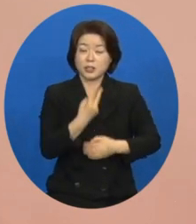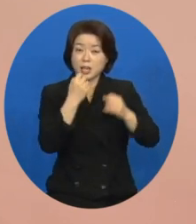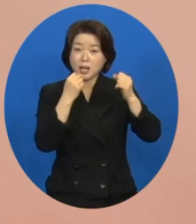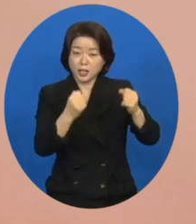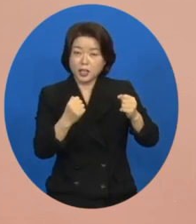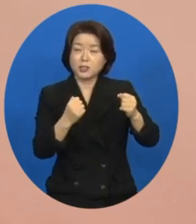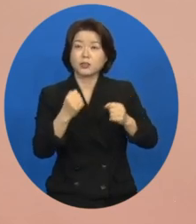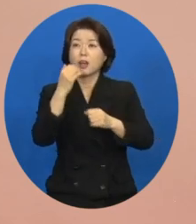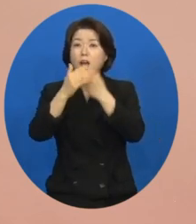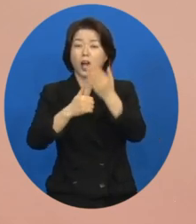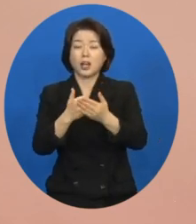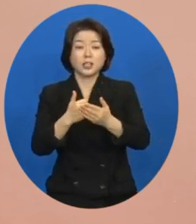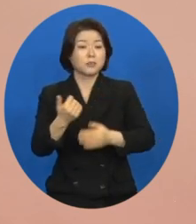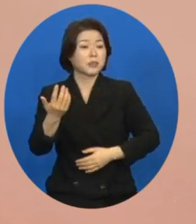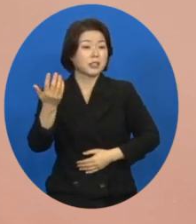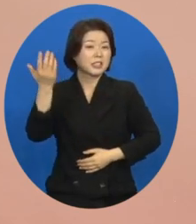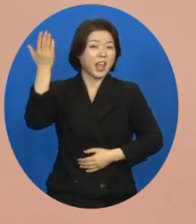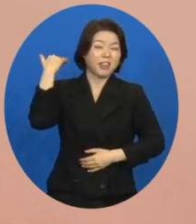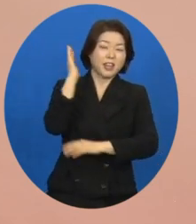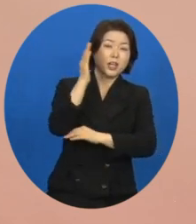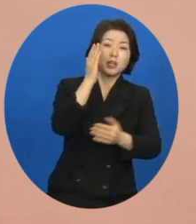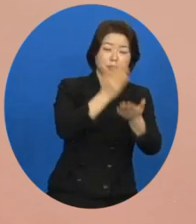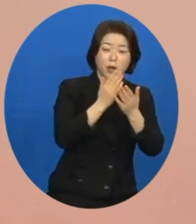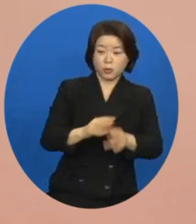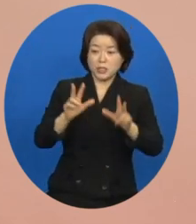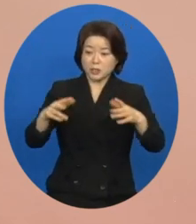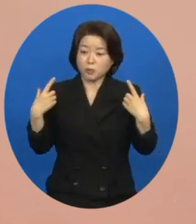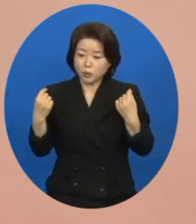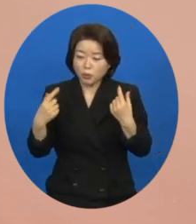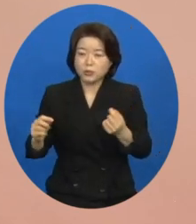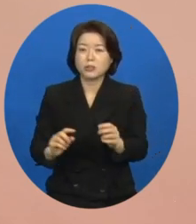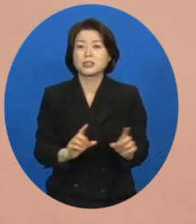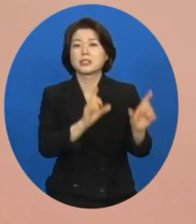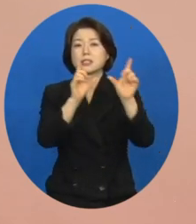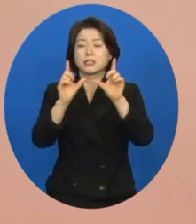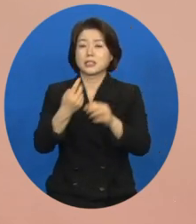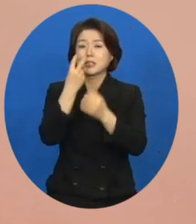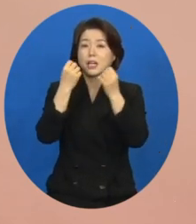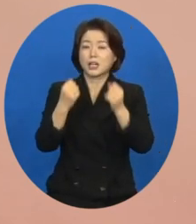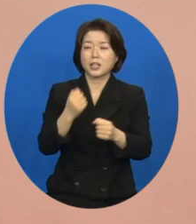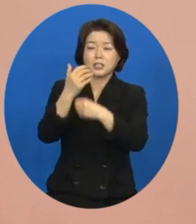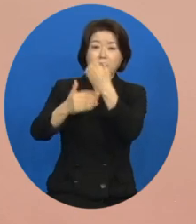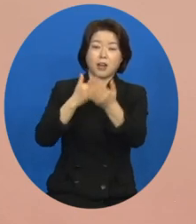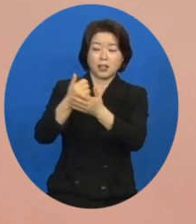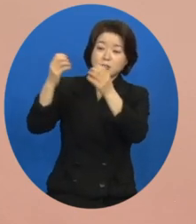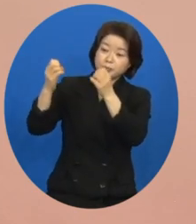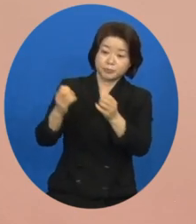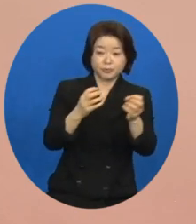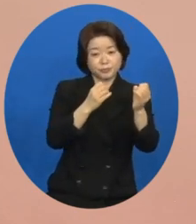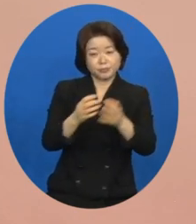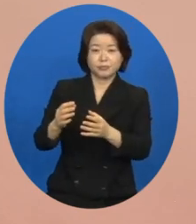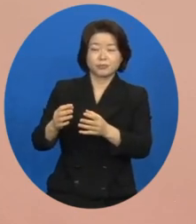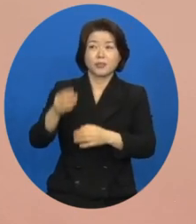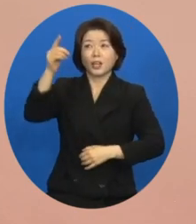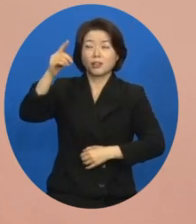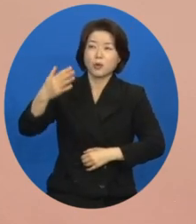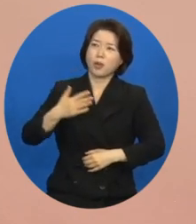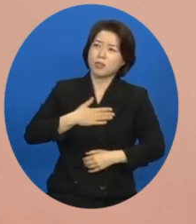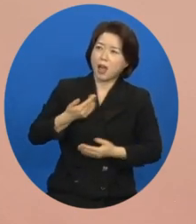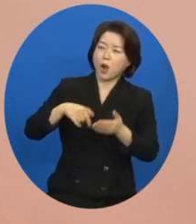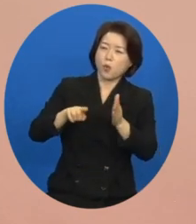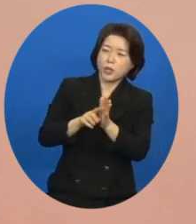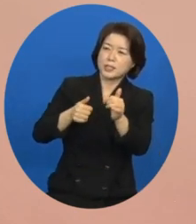살아계셨던 하나님 얘기하지 말고 지금도 살아계시니까 그분 얘기하다가 그분이 날 위해서